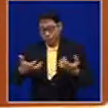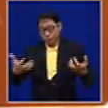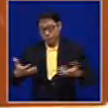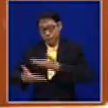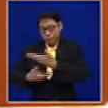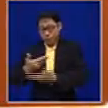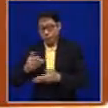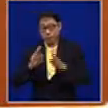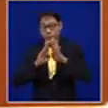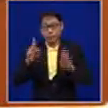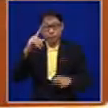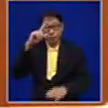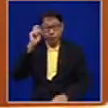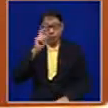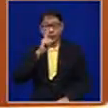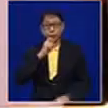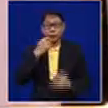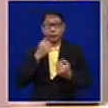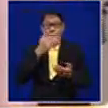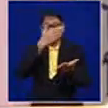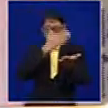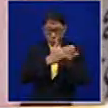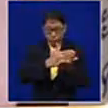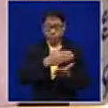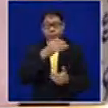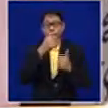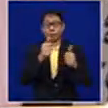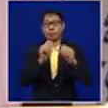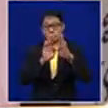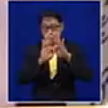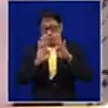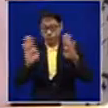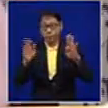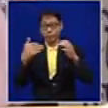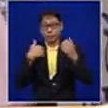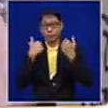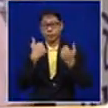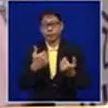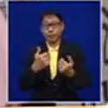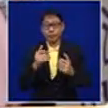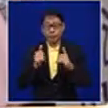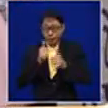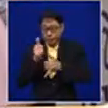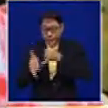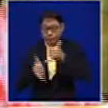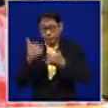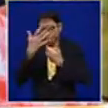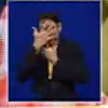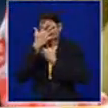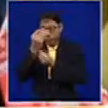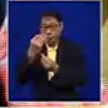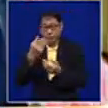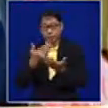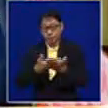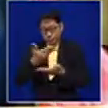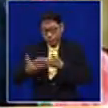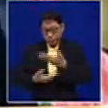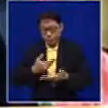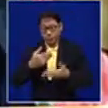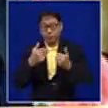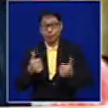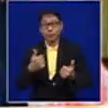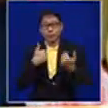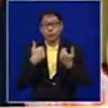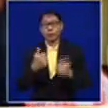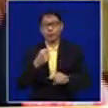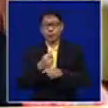เปิดขายทุกวันเสาร์และอาทิตย์รวมถึงวันหยุดนักขัตฤกษ์ด้วยสนใจก็สามารถไปเยี่ยมชมแล้วก็เลือกซื้อเลือกหาของเหล่านี้กันได้นะคะ